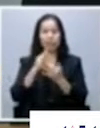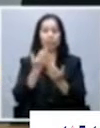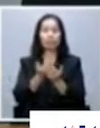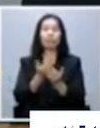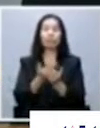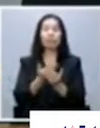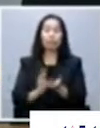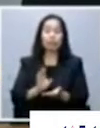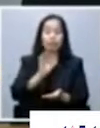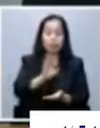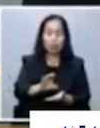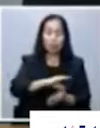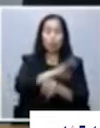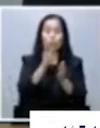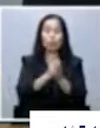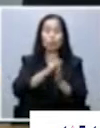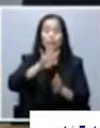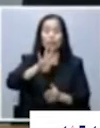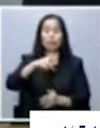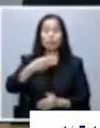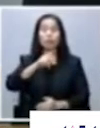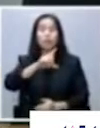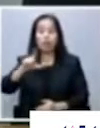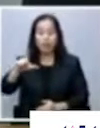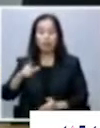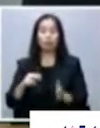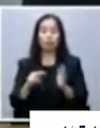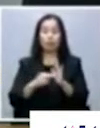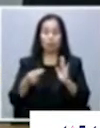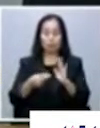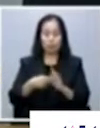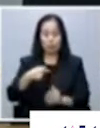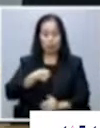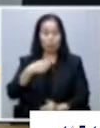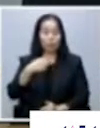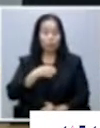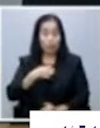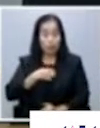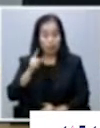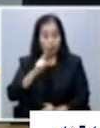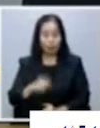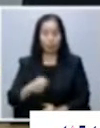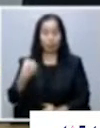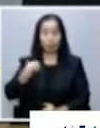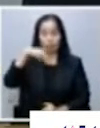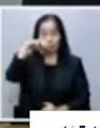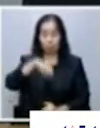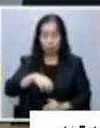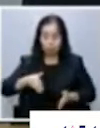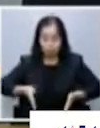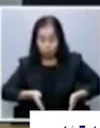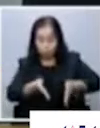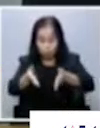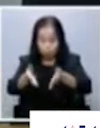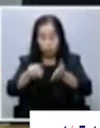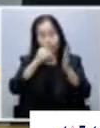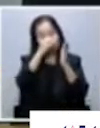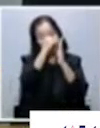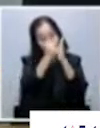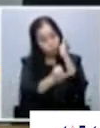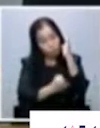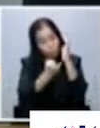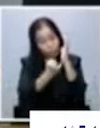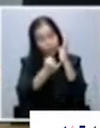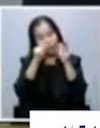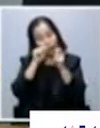ไว้กี่หมื่นล้านนั่นหมายความว่าเราต้องการเห็นกรมทางหลวงเนี่ยมีการพัฒนาในสัดส่วนนั้น